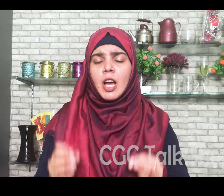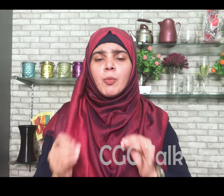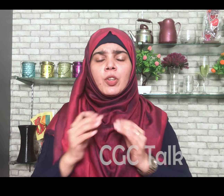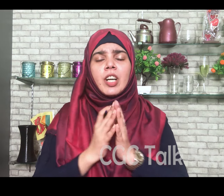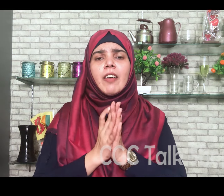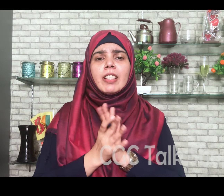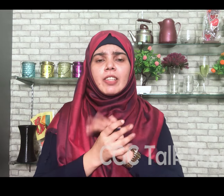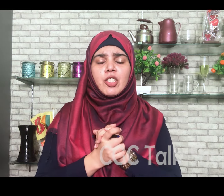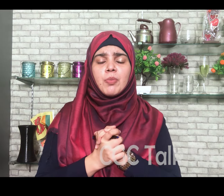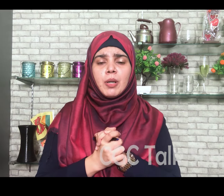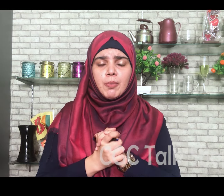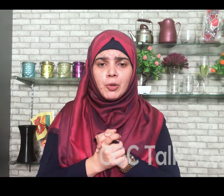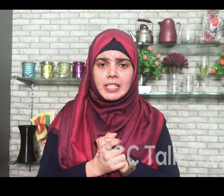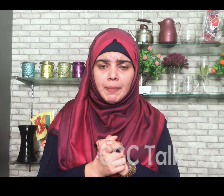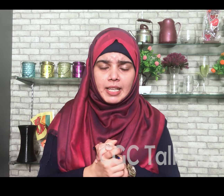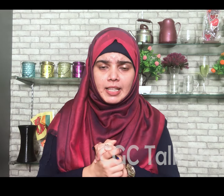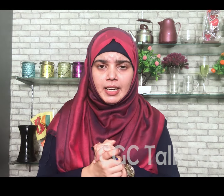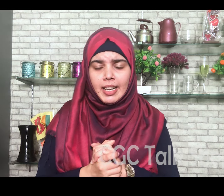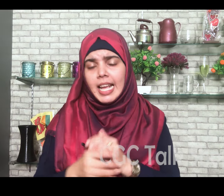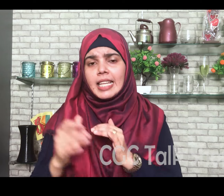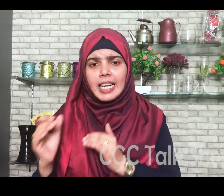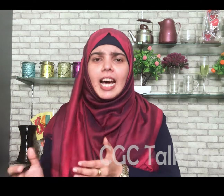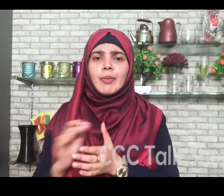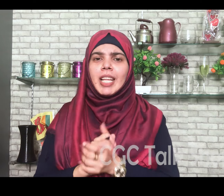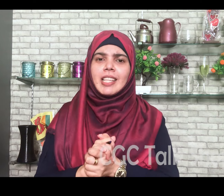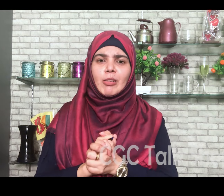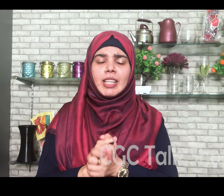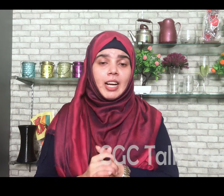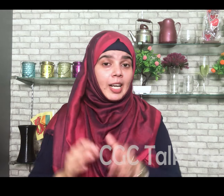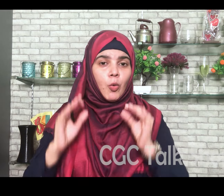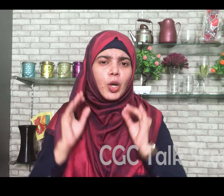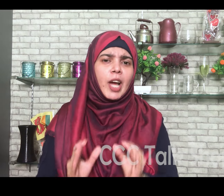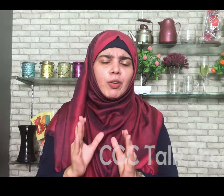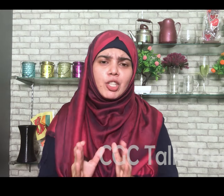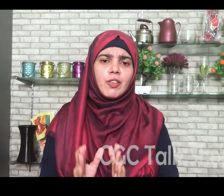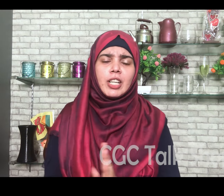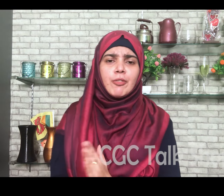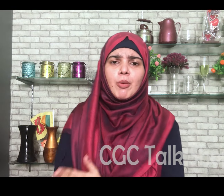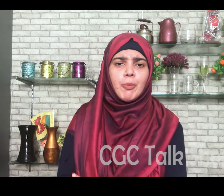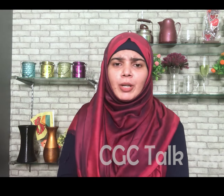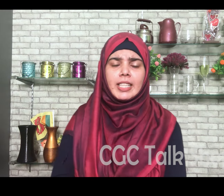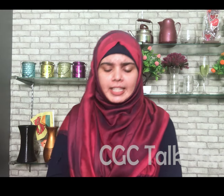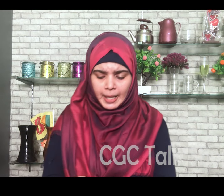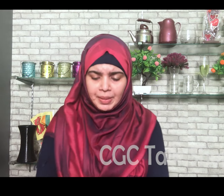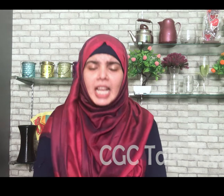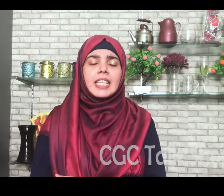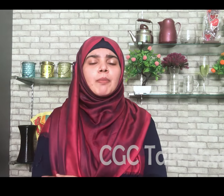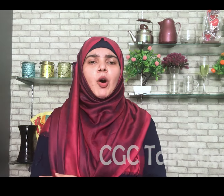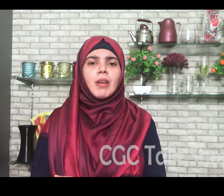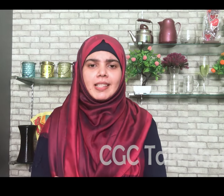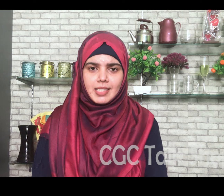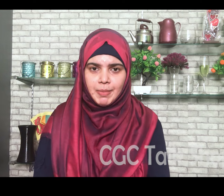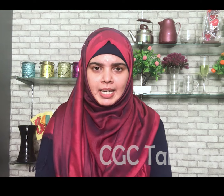அந்த 3வது வருஷம் பூர்த்தி அப்படிங்கறதுனால எல்லாரும் அதான் சொல்லிருந்தாங்க. ஆனா ஒரே ஒரு விஷயம் வந்து கன்ஃபார்மா புரியுது என்னன்னா